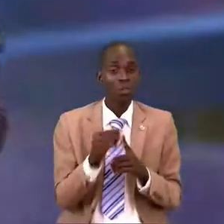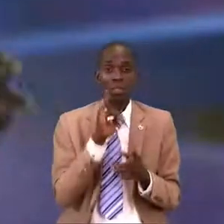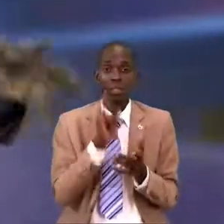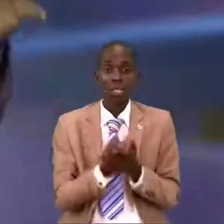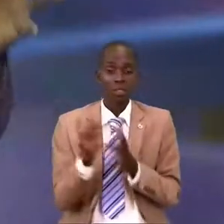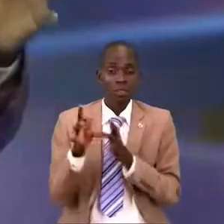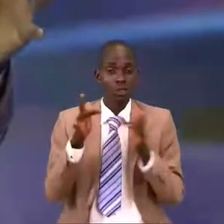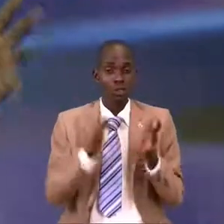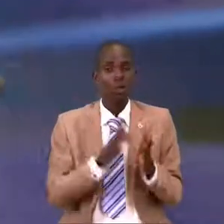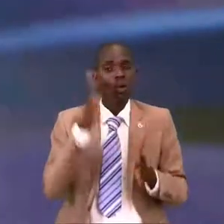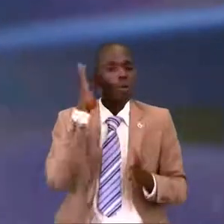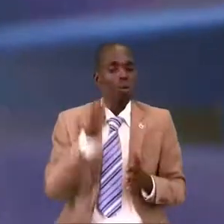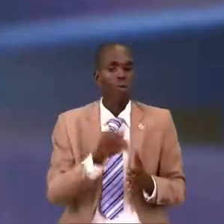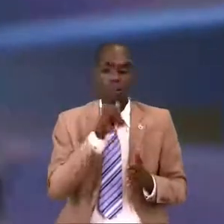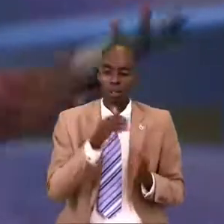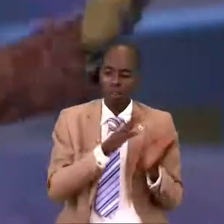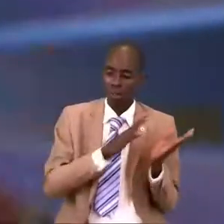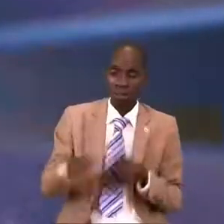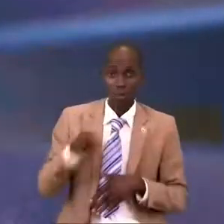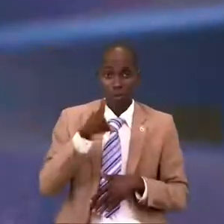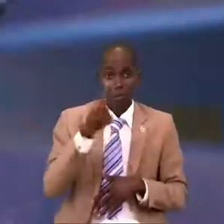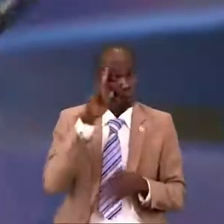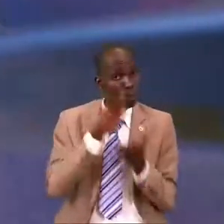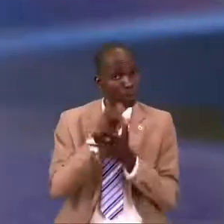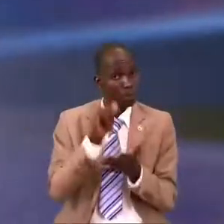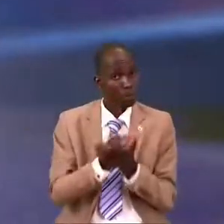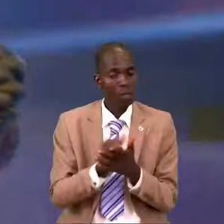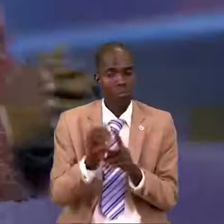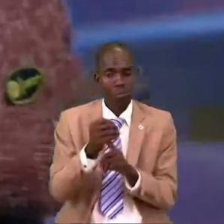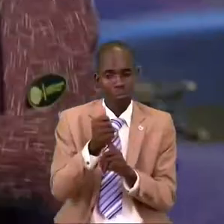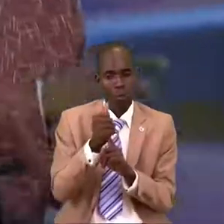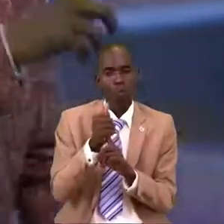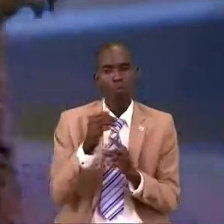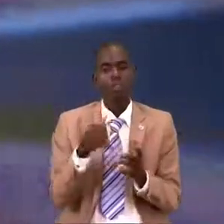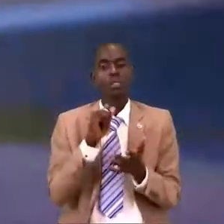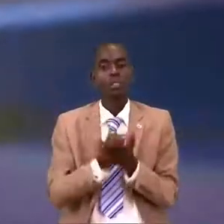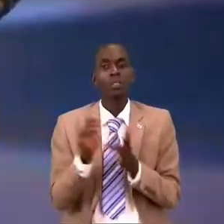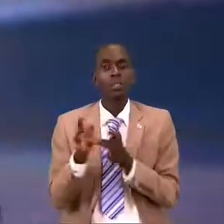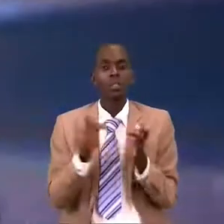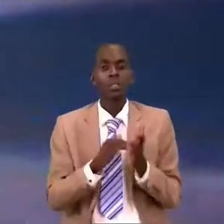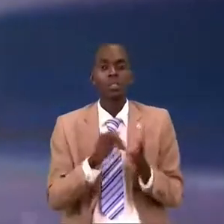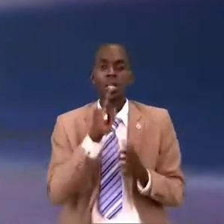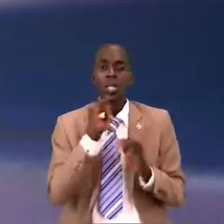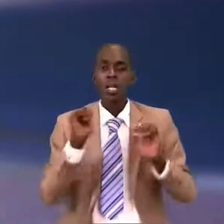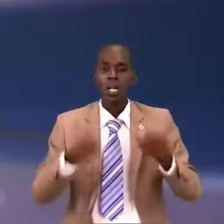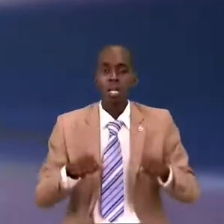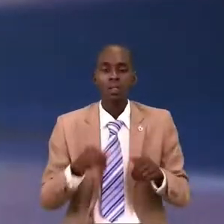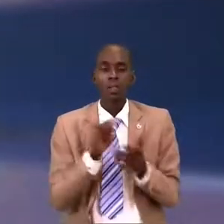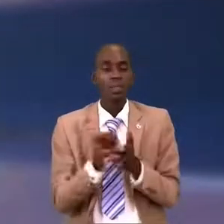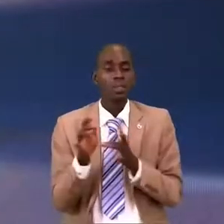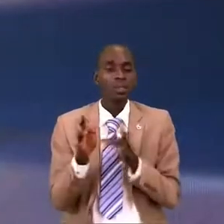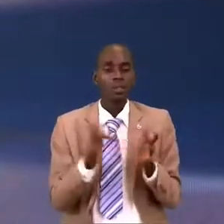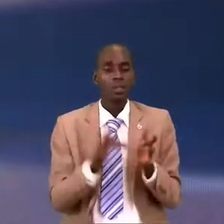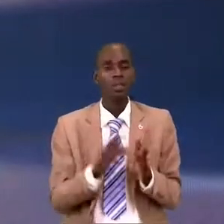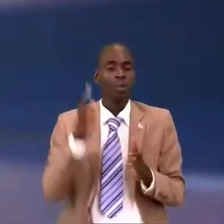Que Jésus est capable et que Jésus va me purifier, notre profession. Que Jésus-Christ